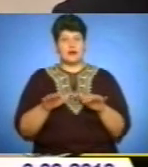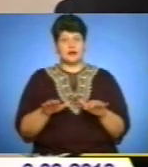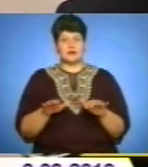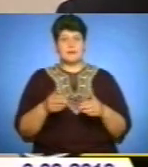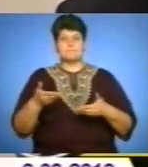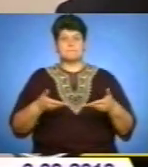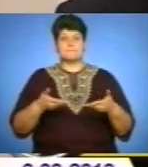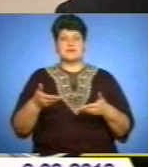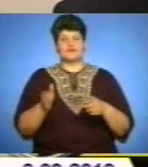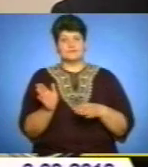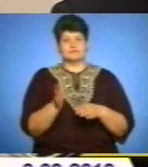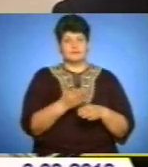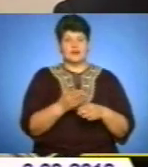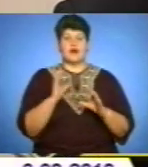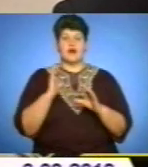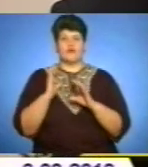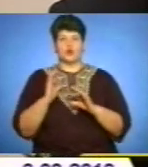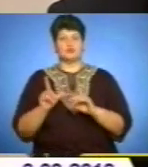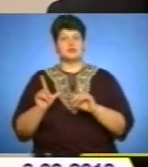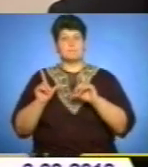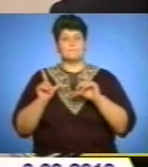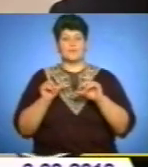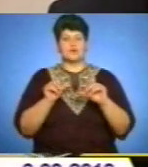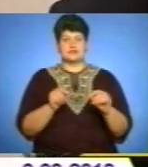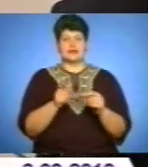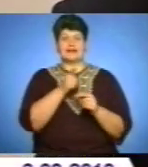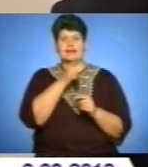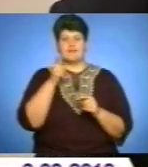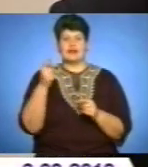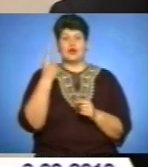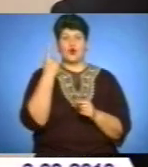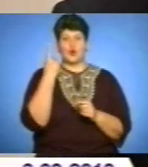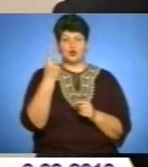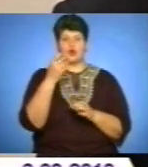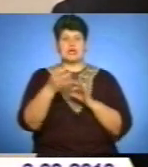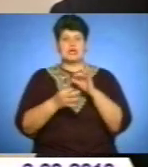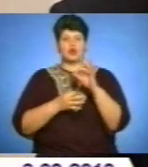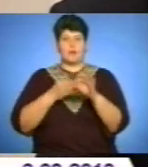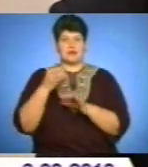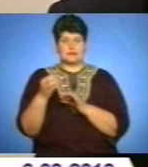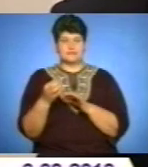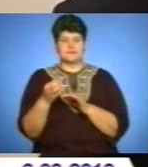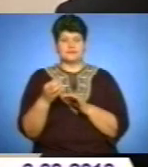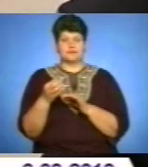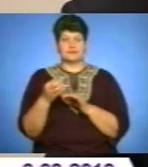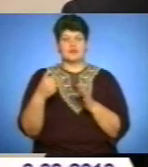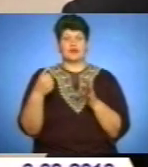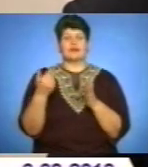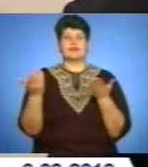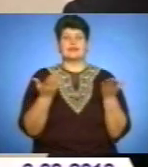Пішохід не відкидаємо, це автобусна поїздка тривалістю в межах одної доби,